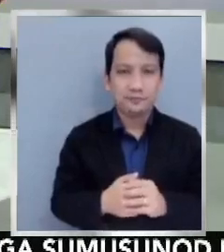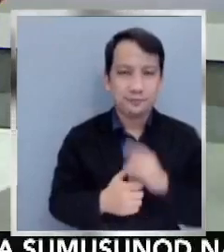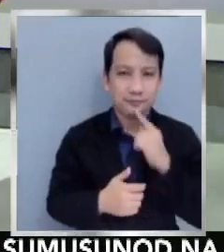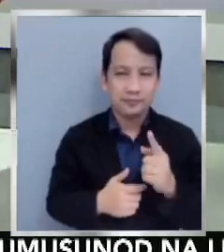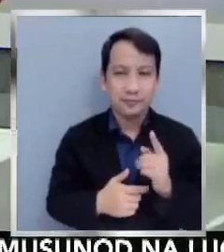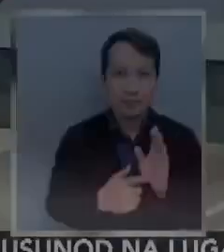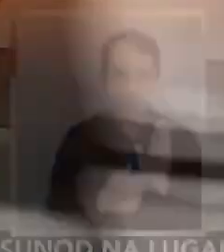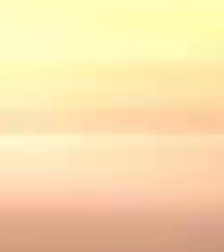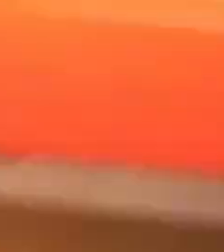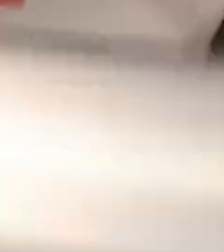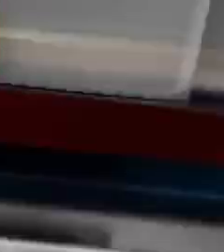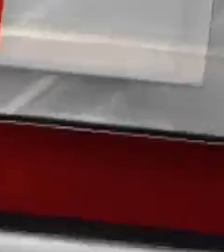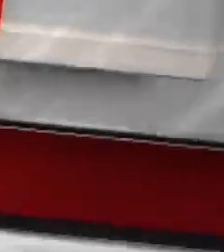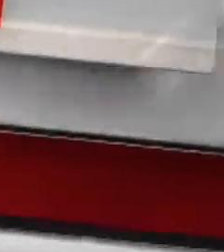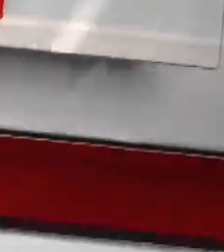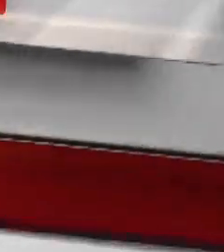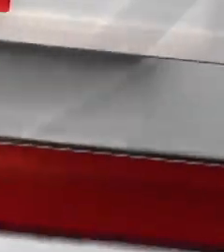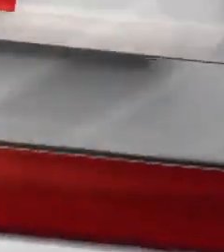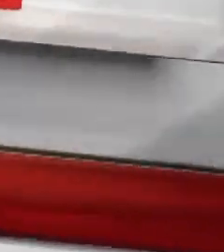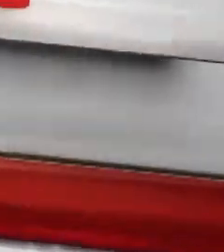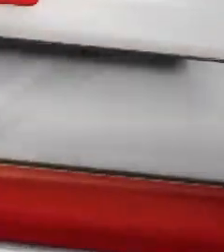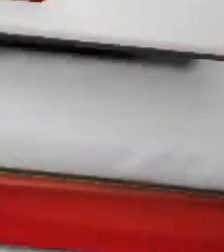Balitang Amyanan.